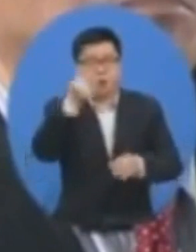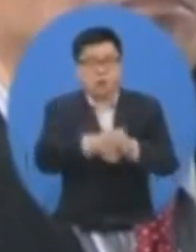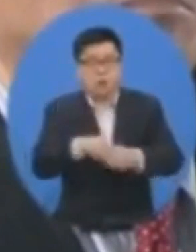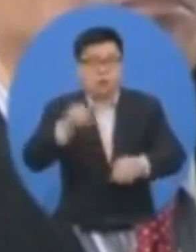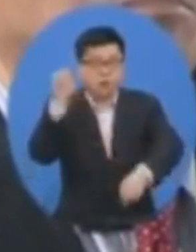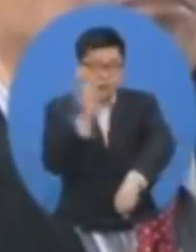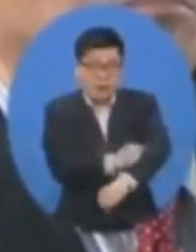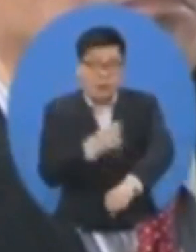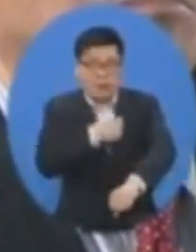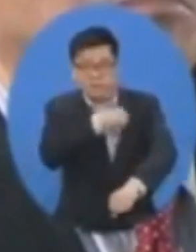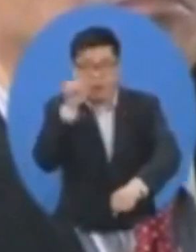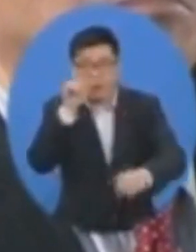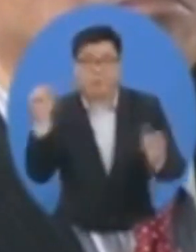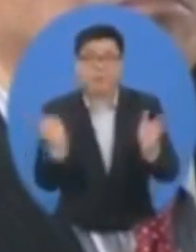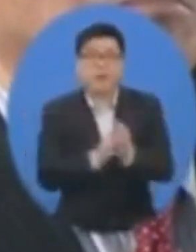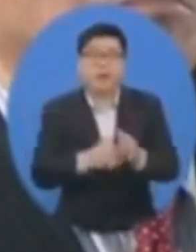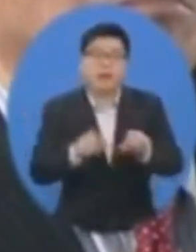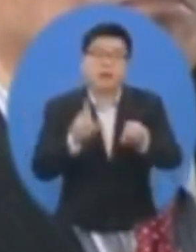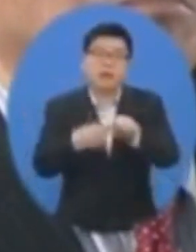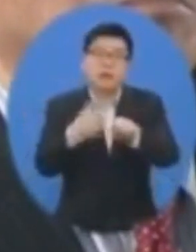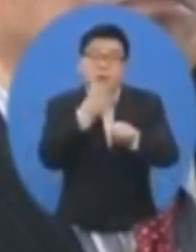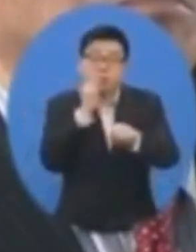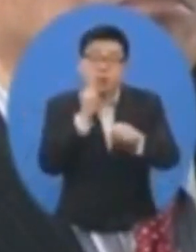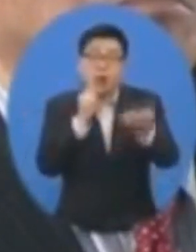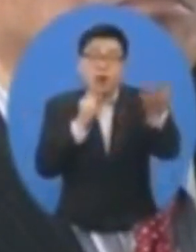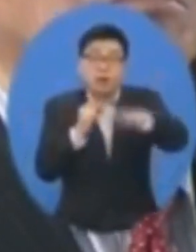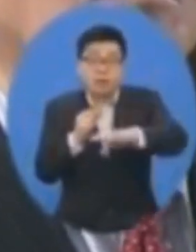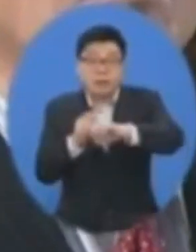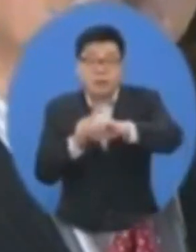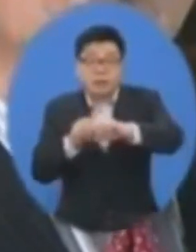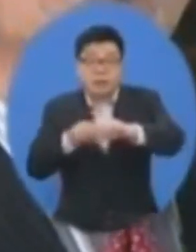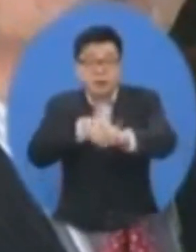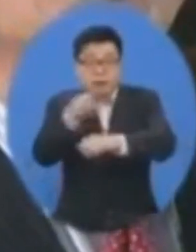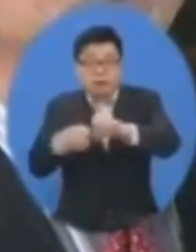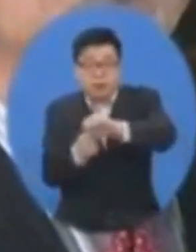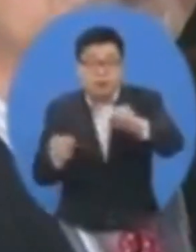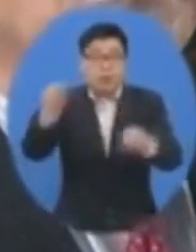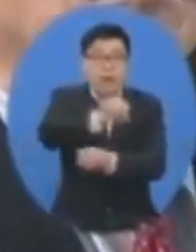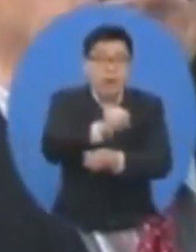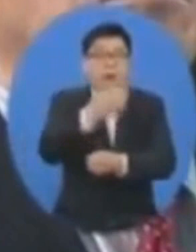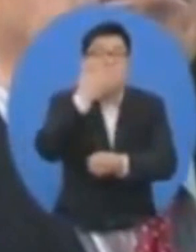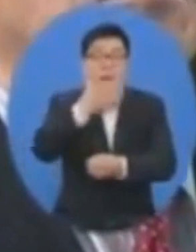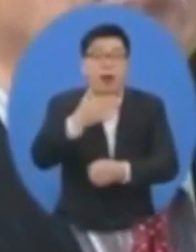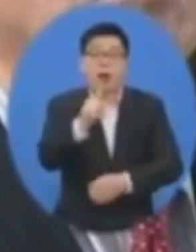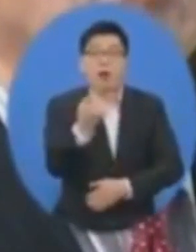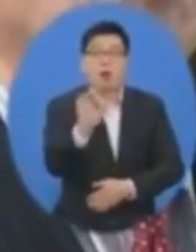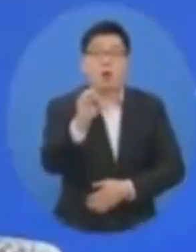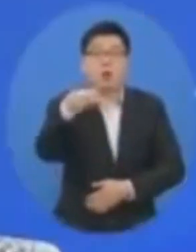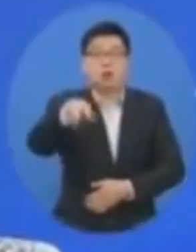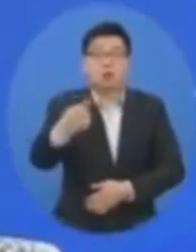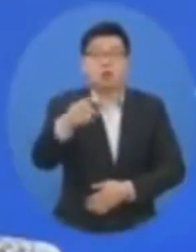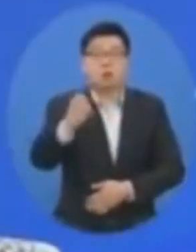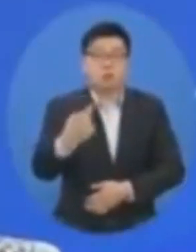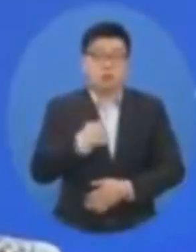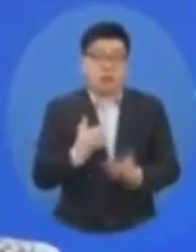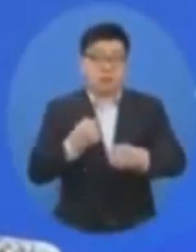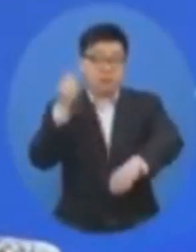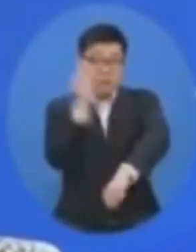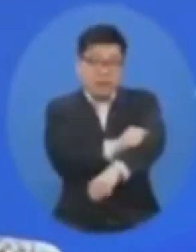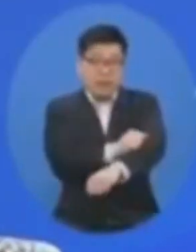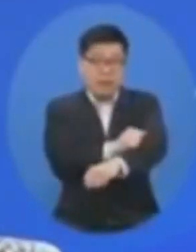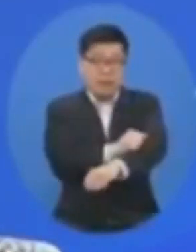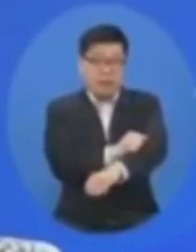보궐선거입니다. 짧은 기간 내 판을 뒤엎을 수 있는 사람은 대한민국의 홍준표만큼 그런 능력이 있는 사람은